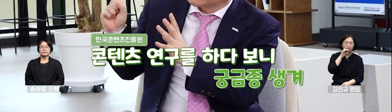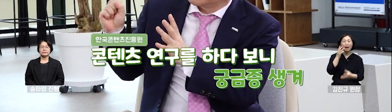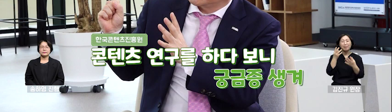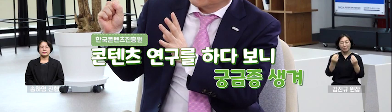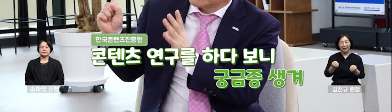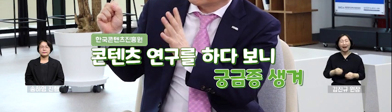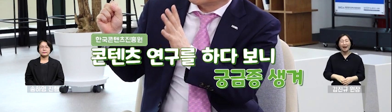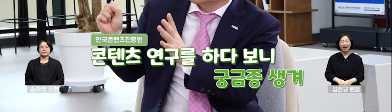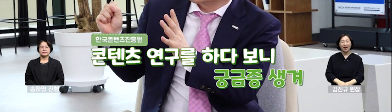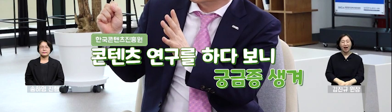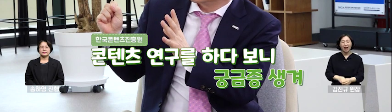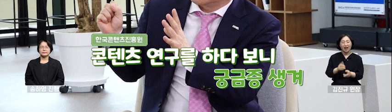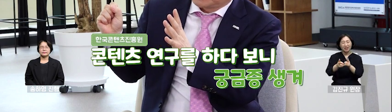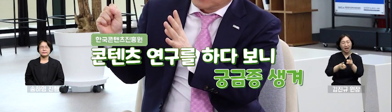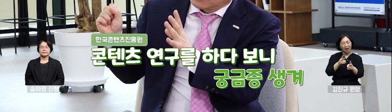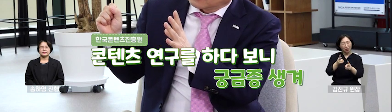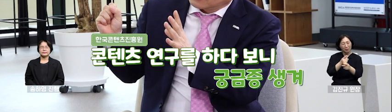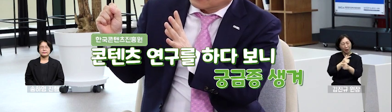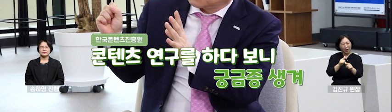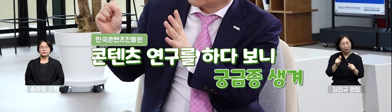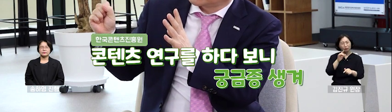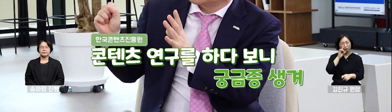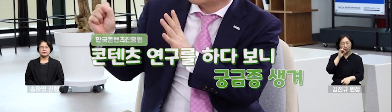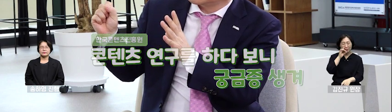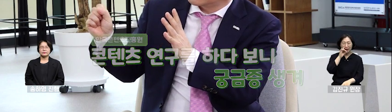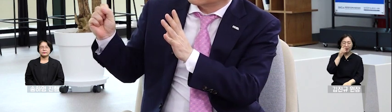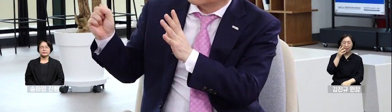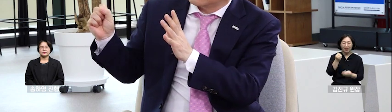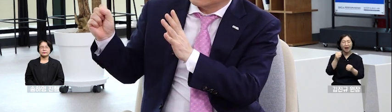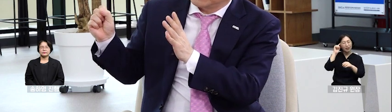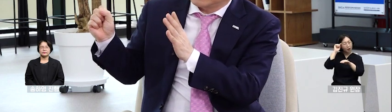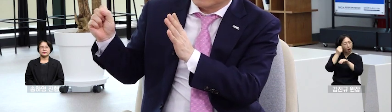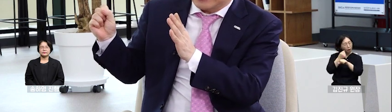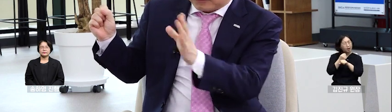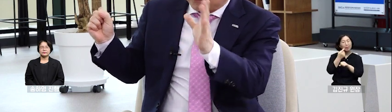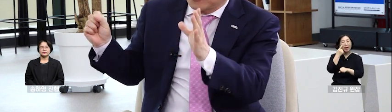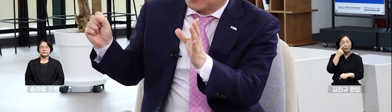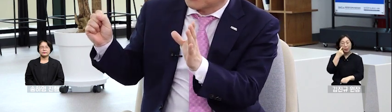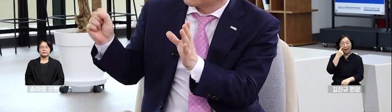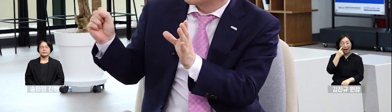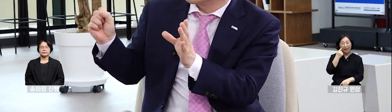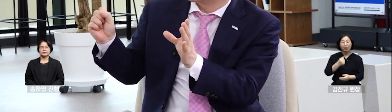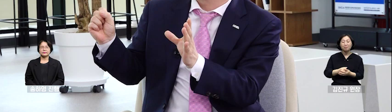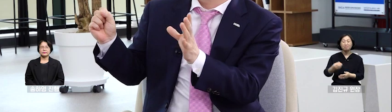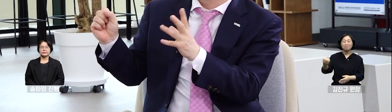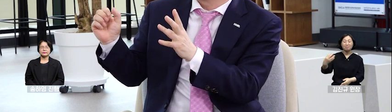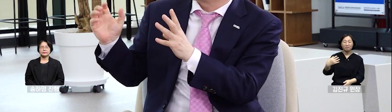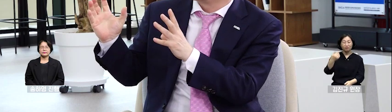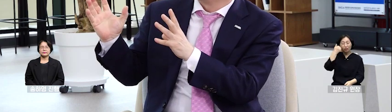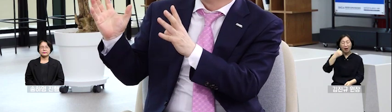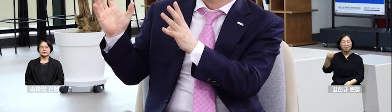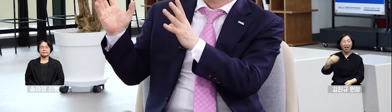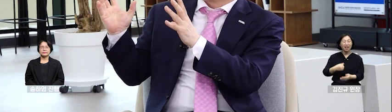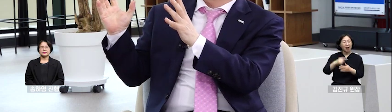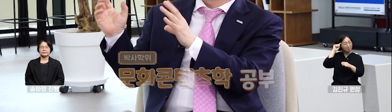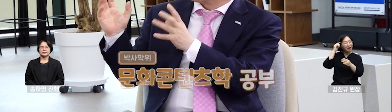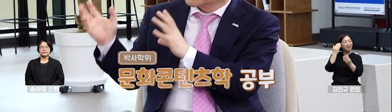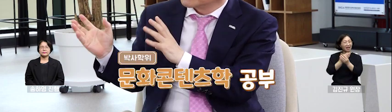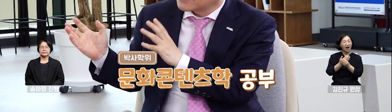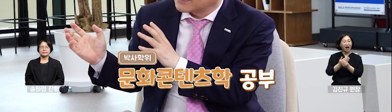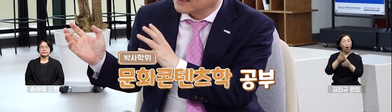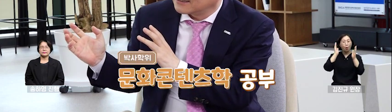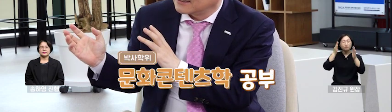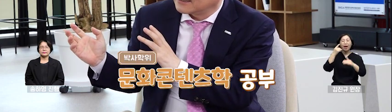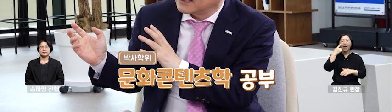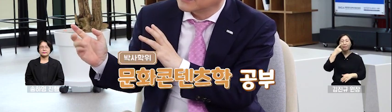있어요 3 업적으로 야 이거좀 연구해 봐야 되겠다 이제 누가 이야 박사 공부앱 이래서 제가 또 이제 에 박사는